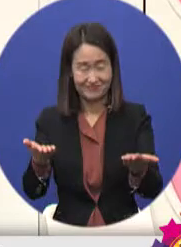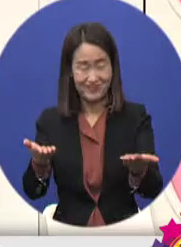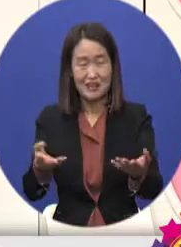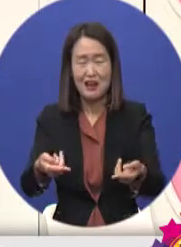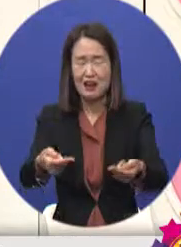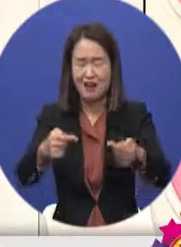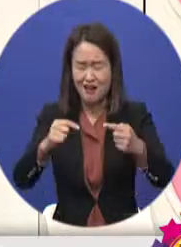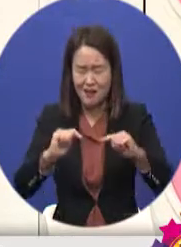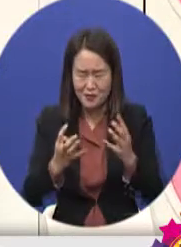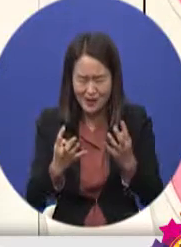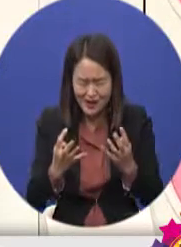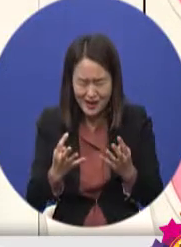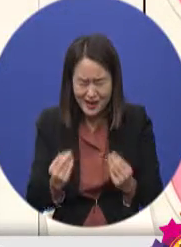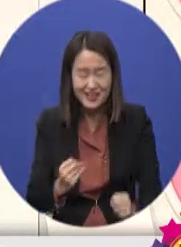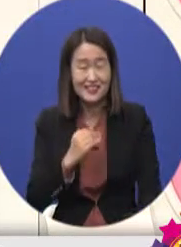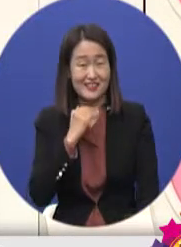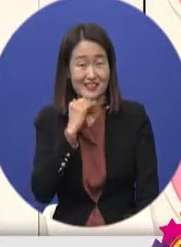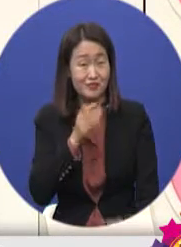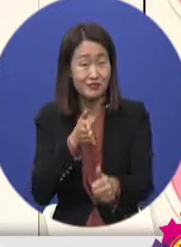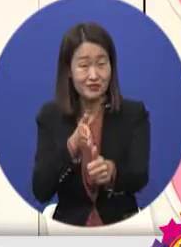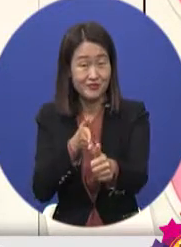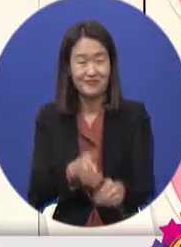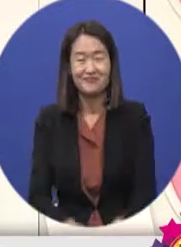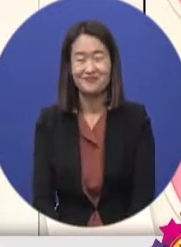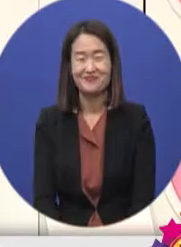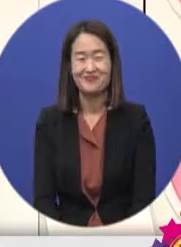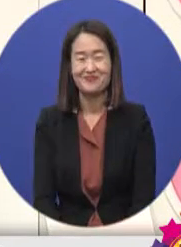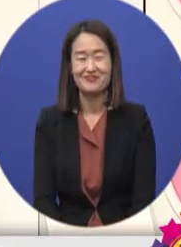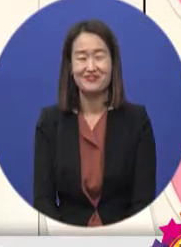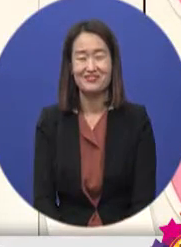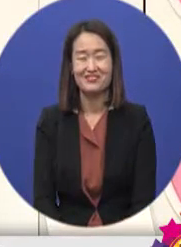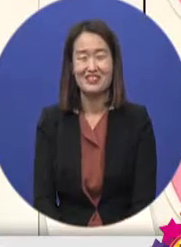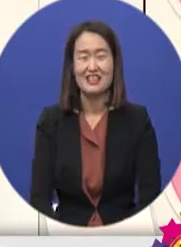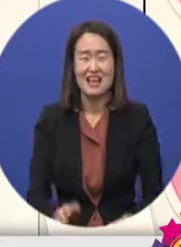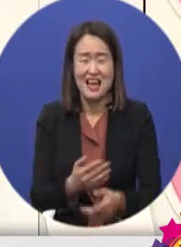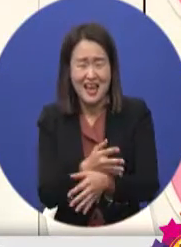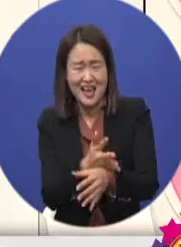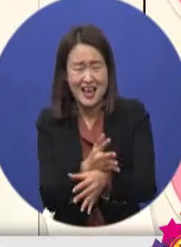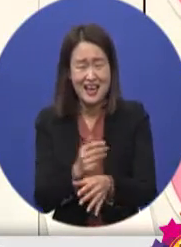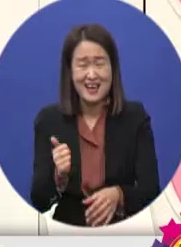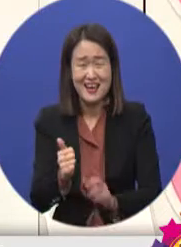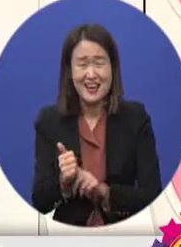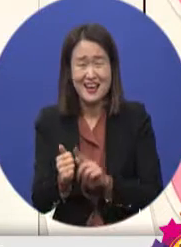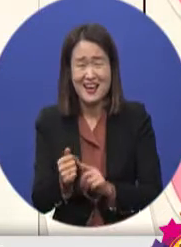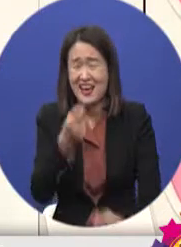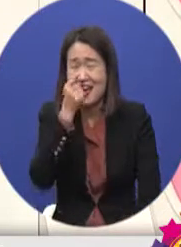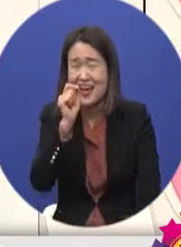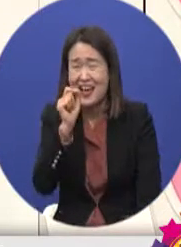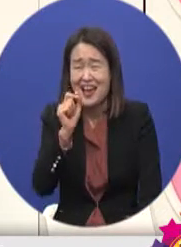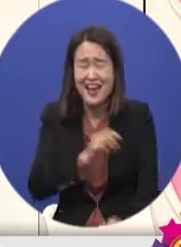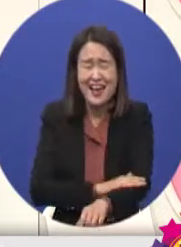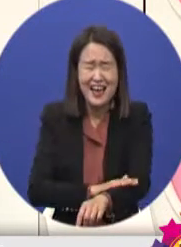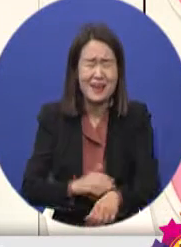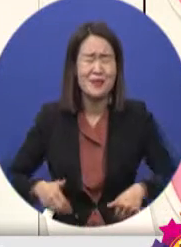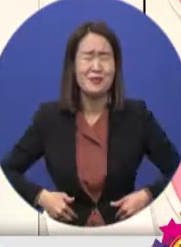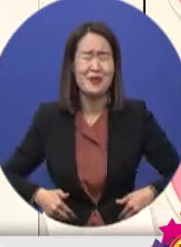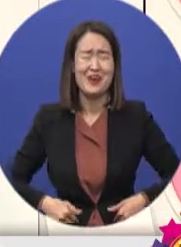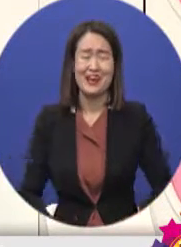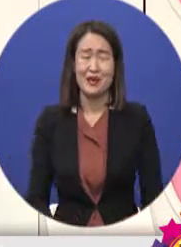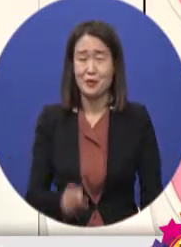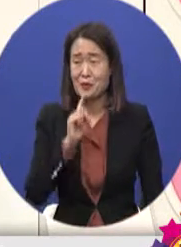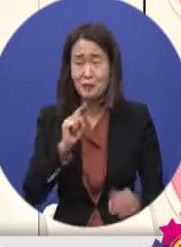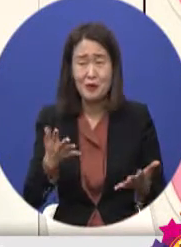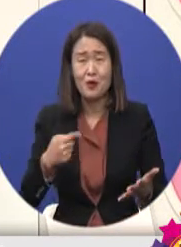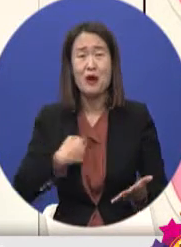많은 참여 부탁드립니다. 아유 우리 저기 까불 씨가 한마디씩 거들어줘야 되는데 그